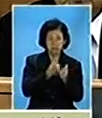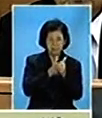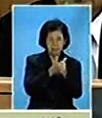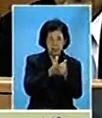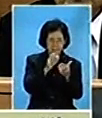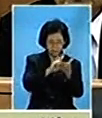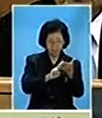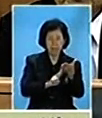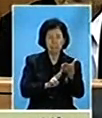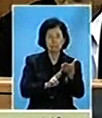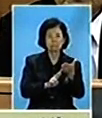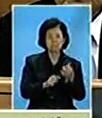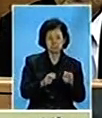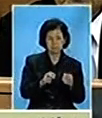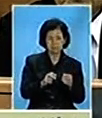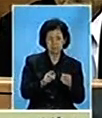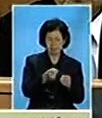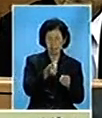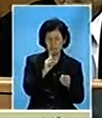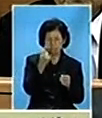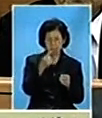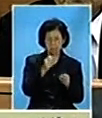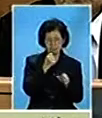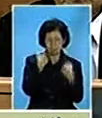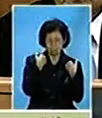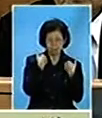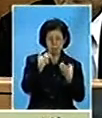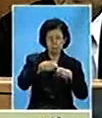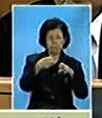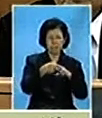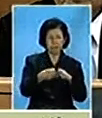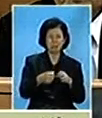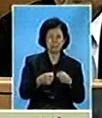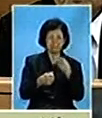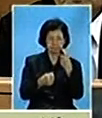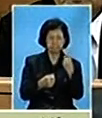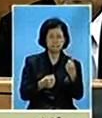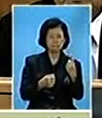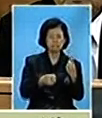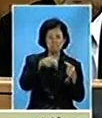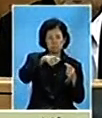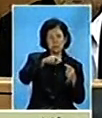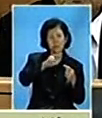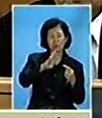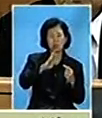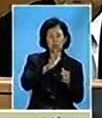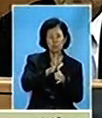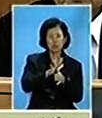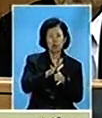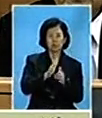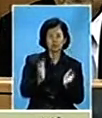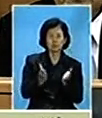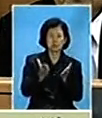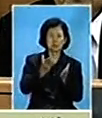ใหม่นั้นทำให้เกิดปัญหาดังต่อไปนี้นะครับปัญหาข้อที่1นะฮะพระราชบัญญัติคุ้มครองและส่งเสริมภูมิปัญญาไท